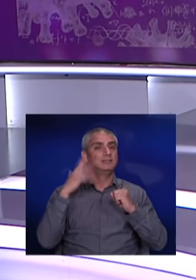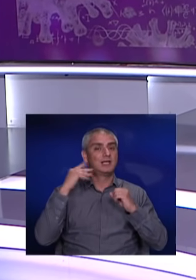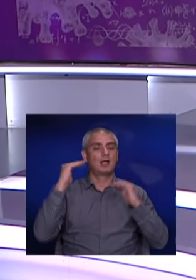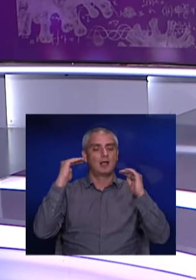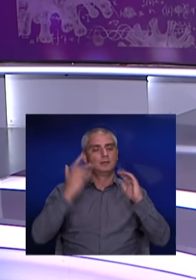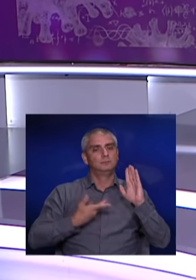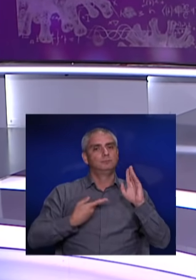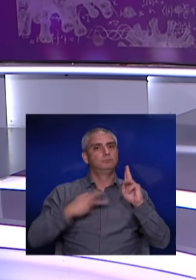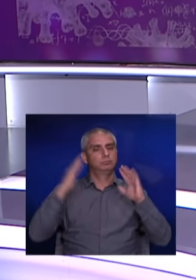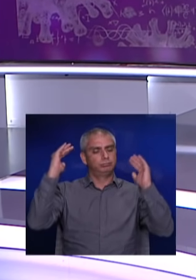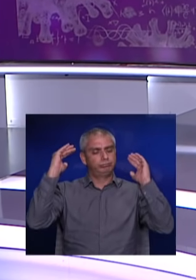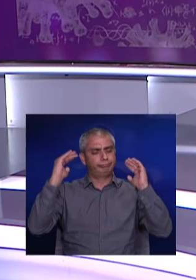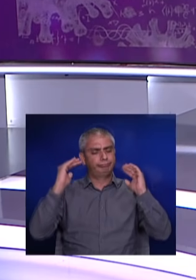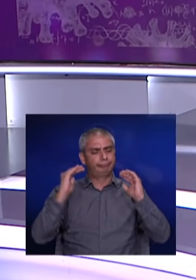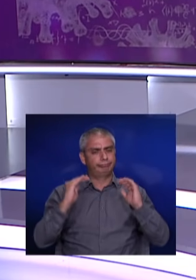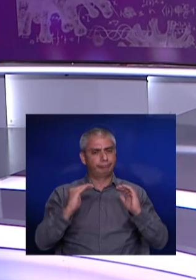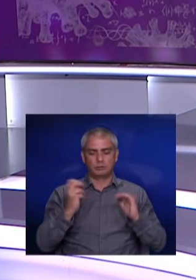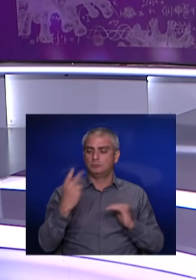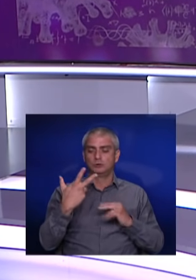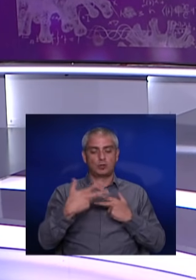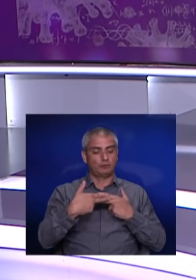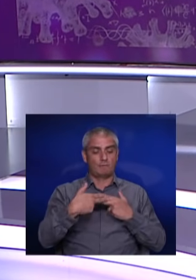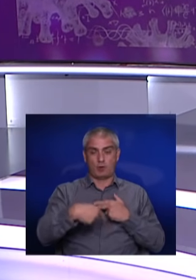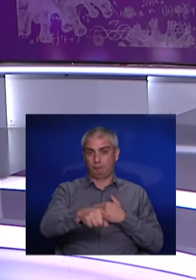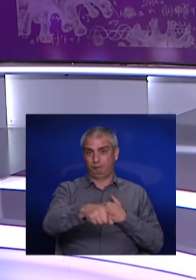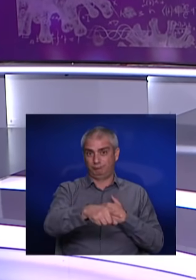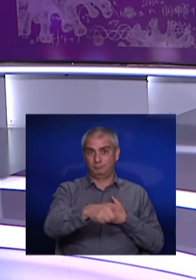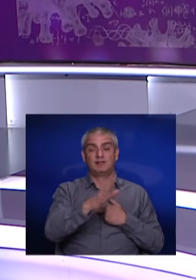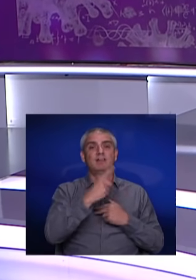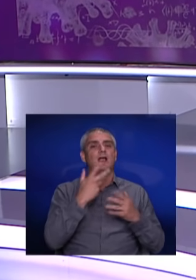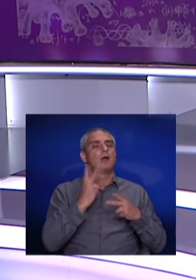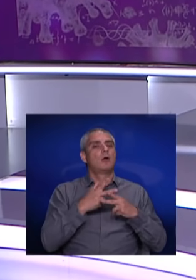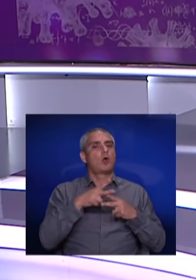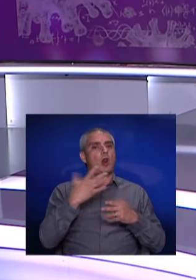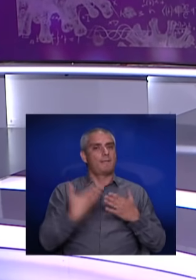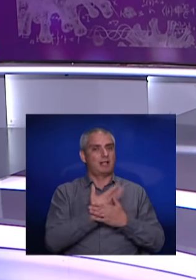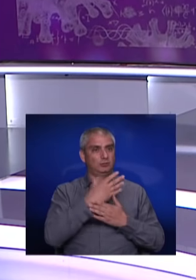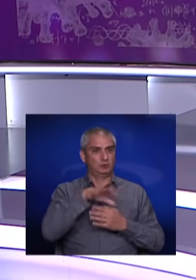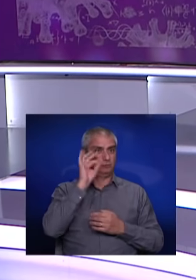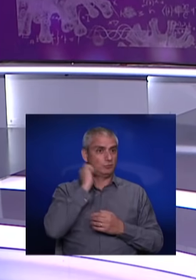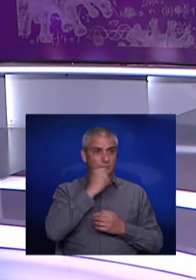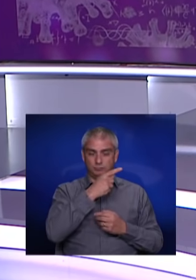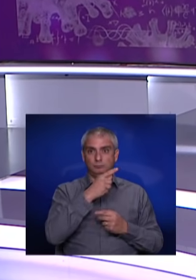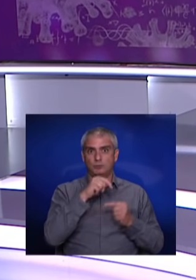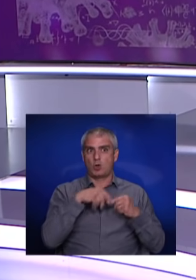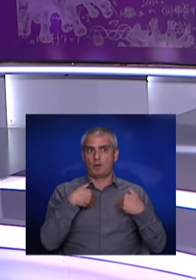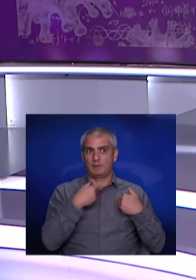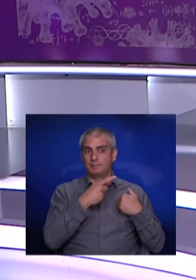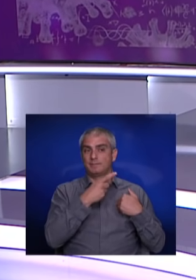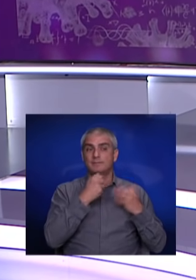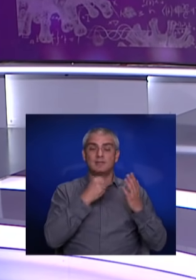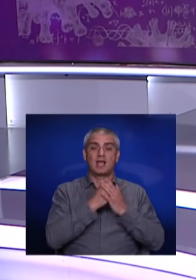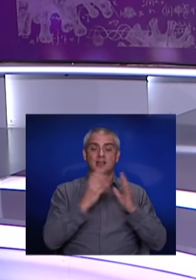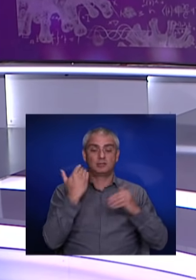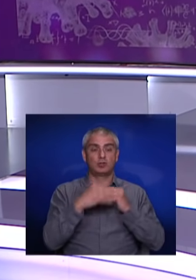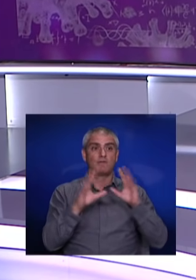להאיץ ולהימשך לפחות בשלושת השבועות הקרובים. תחזית המאומתים החדשים שמציגים חוקרי העברית אופטימית גם היא, לפיה עד סוף